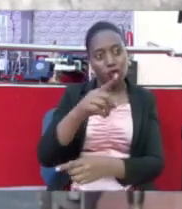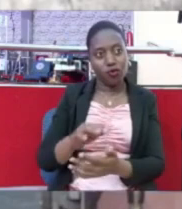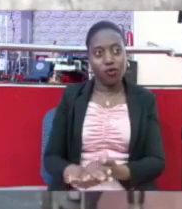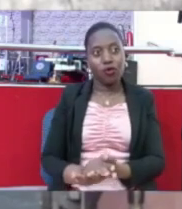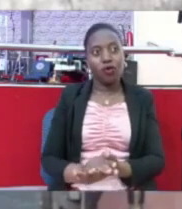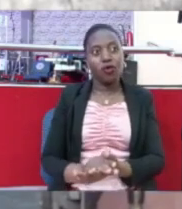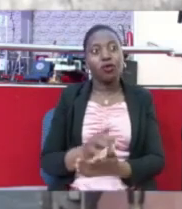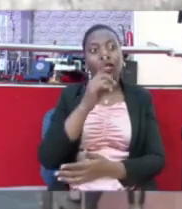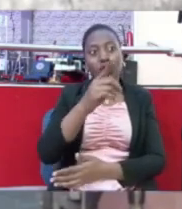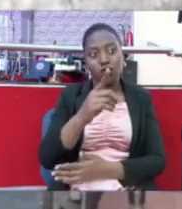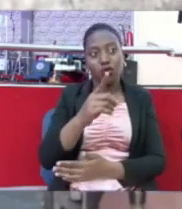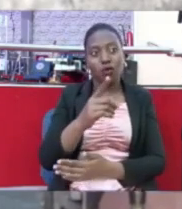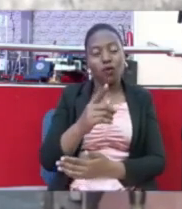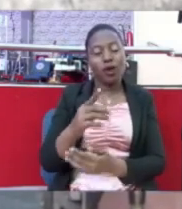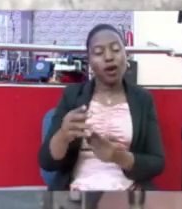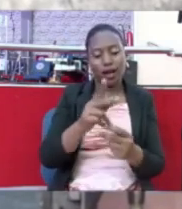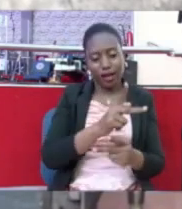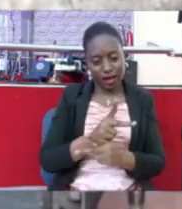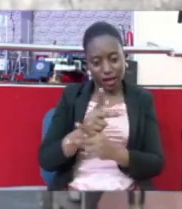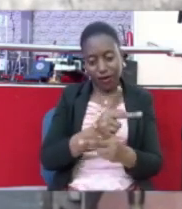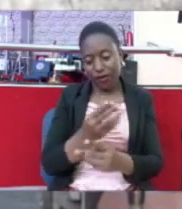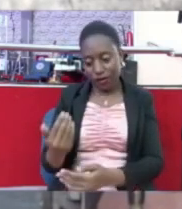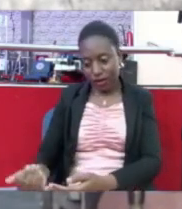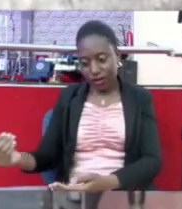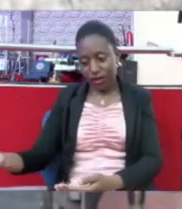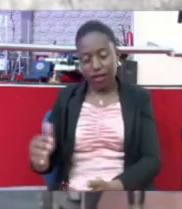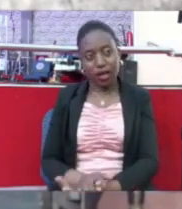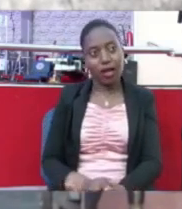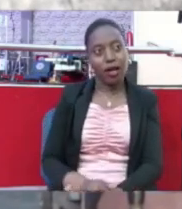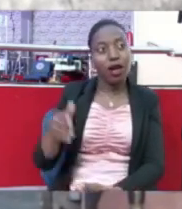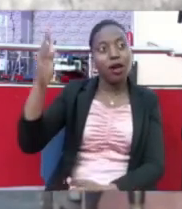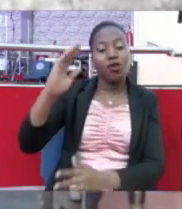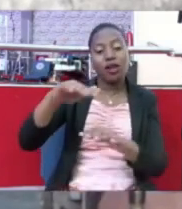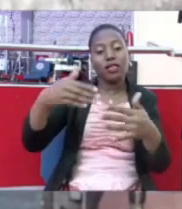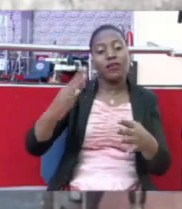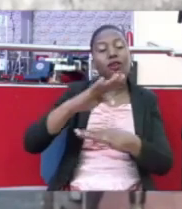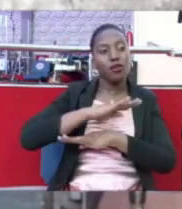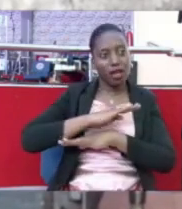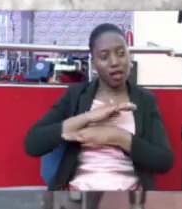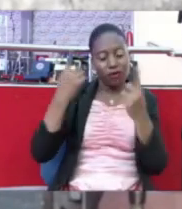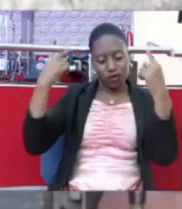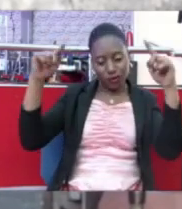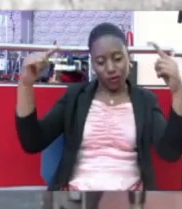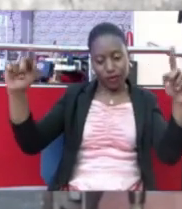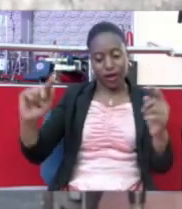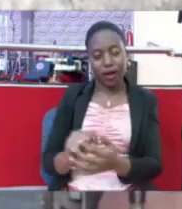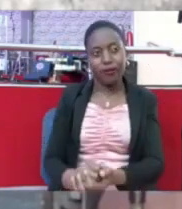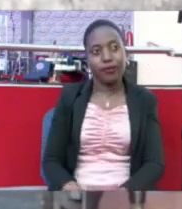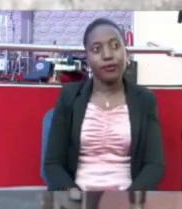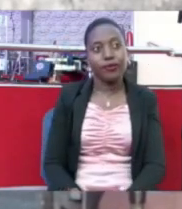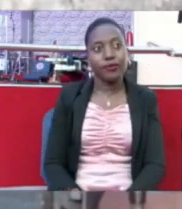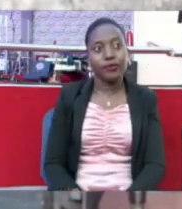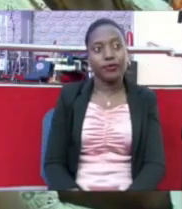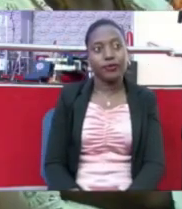you can cater for them. Ili ukaweze kuwashughulikia. He has given you enough to prosper. Amekupatia mambo